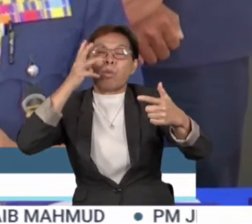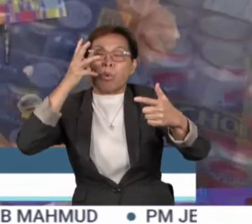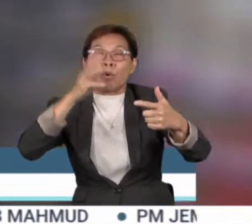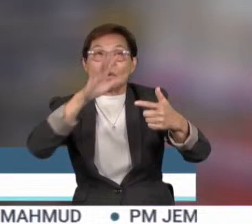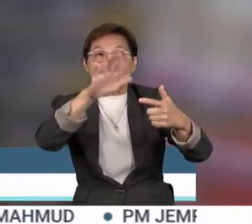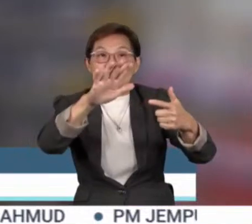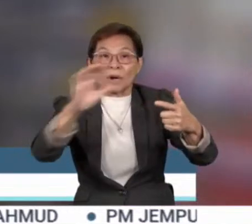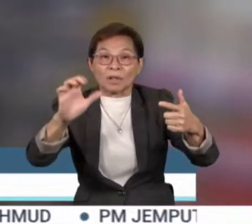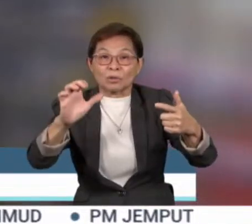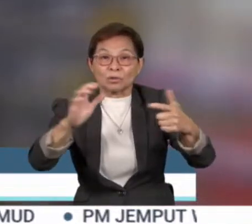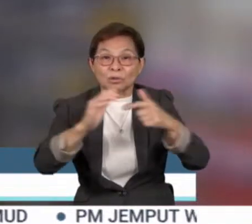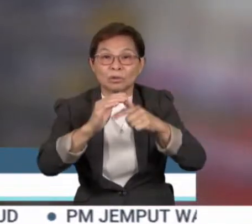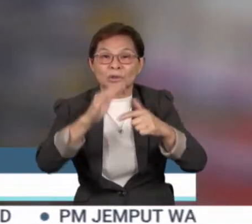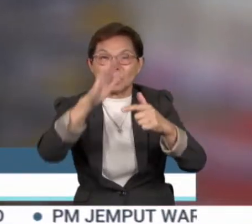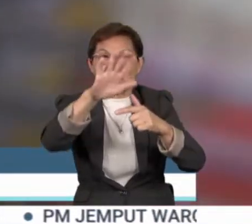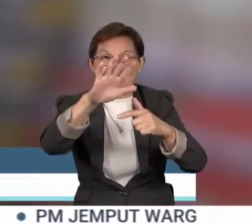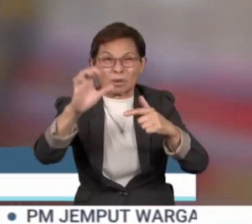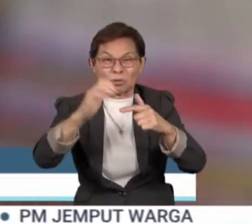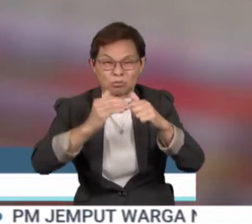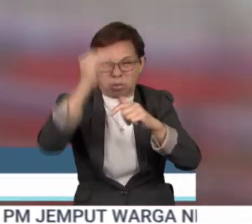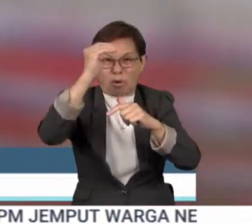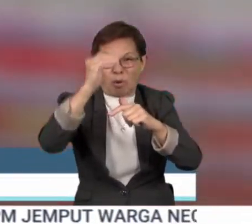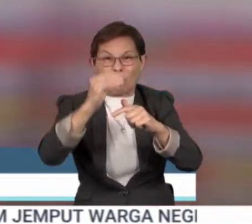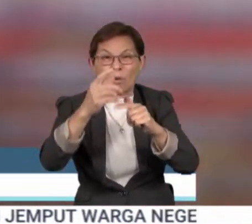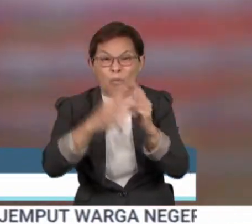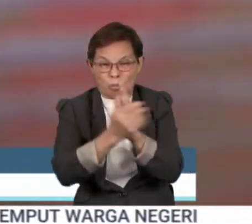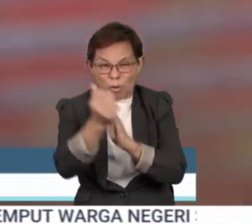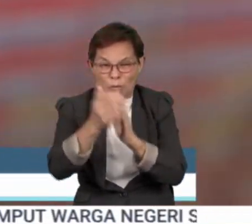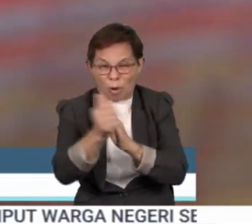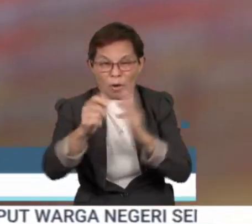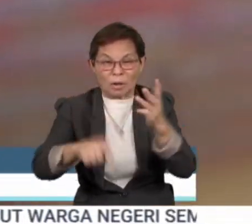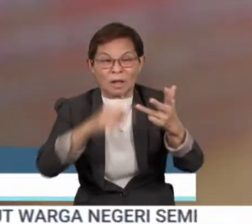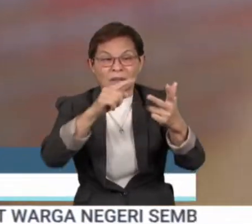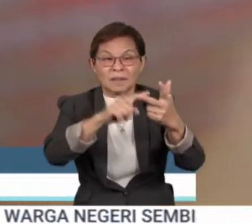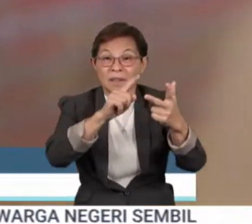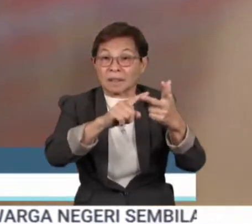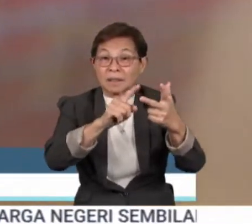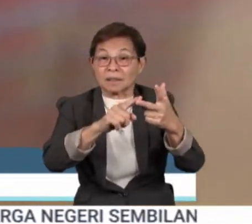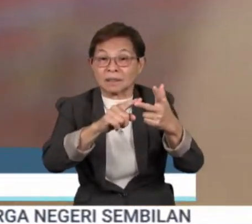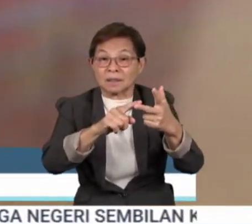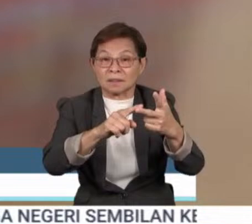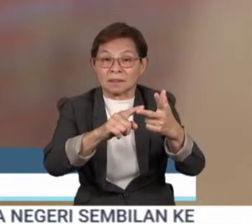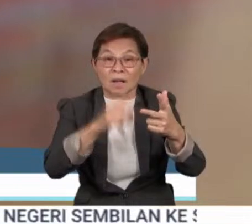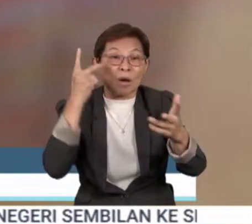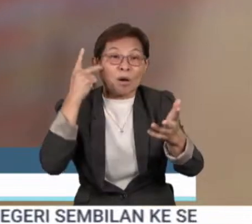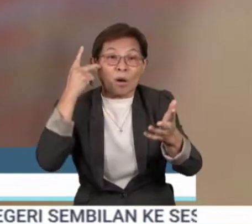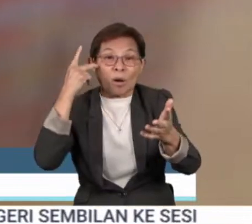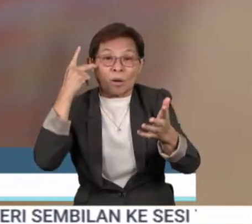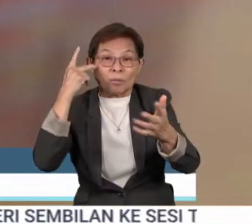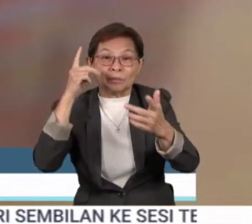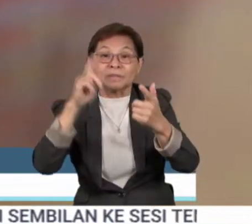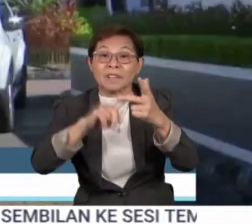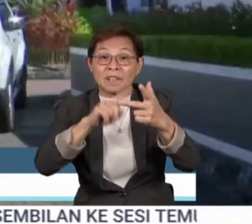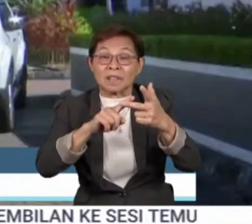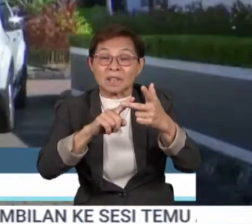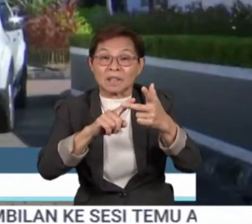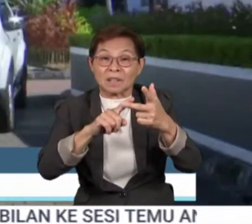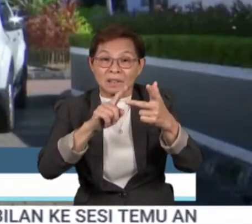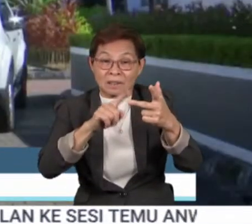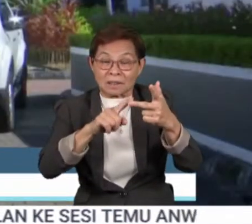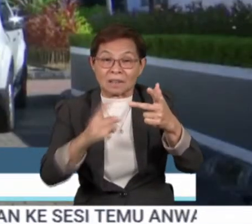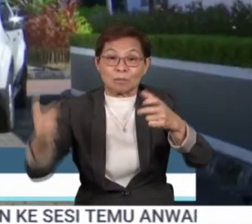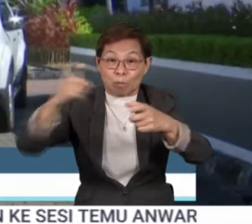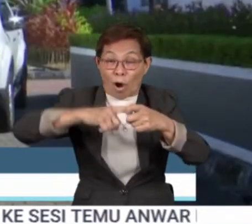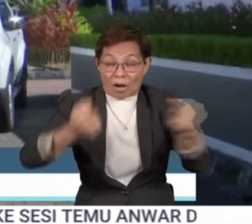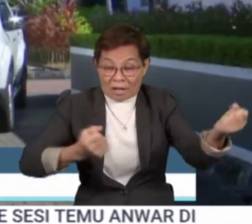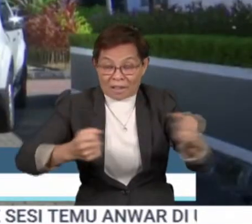RM500,000 lebih, dan yang ketiga adalah mengenai kenderaan yang dibawa, yang berada